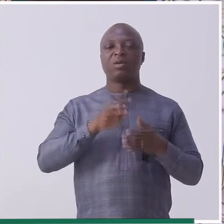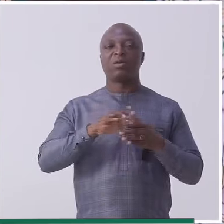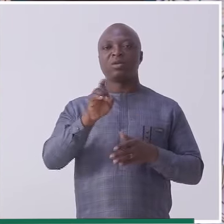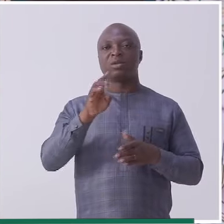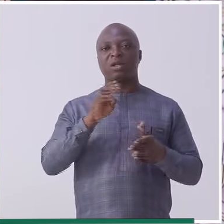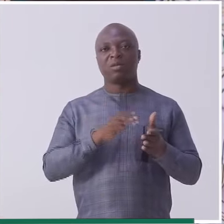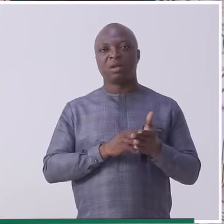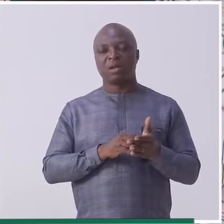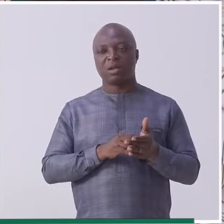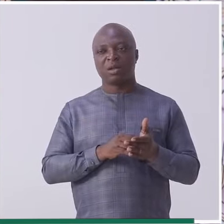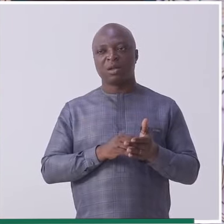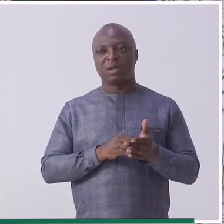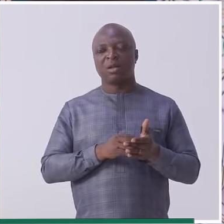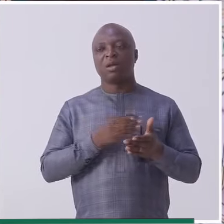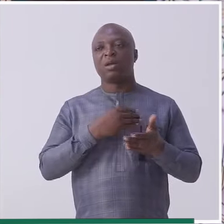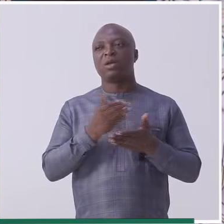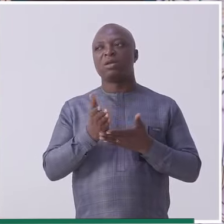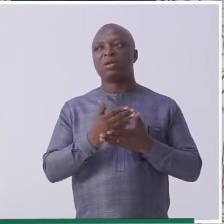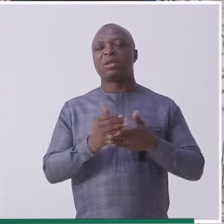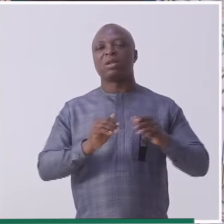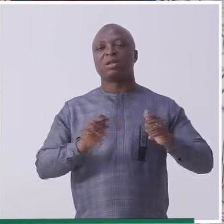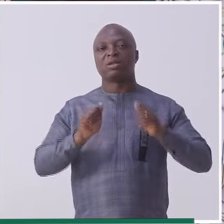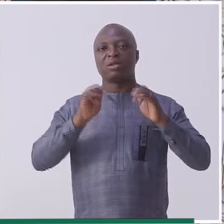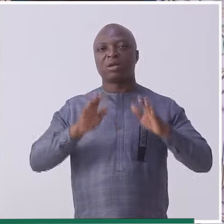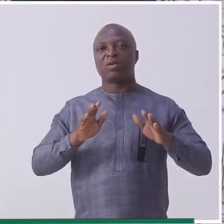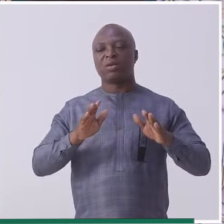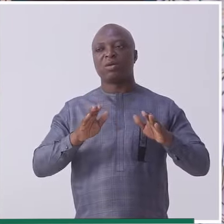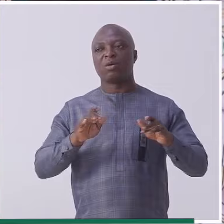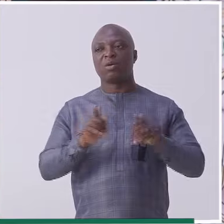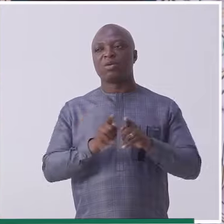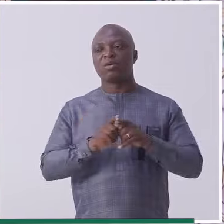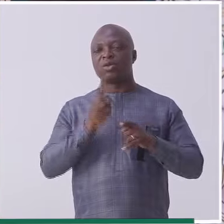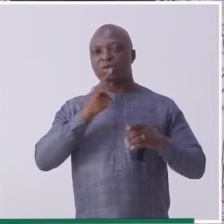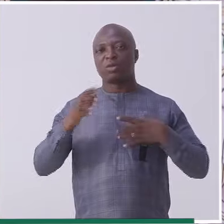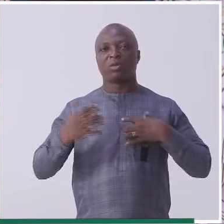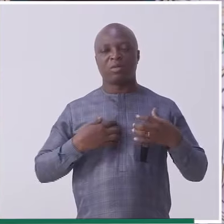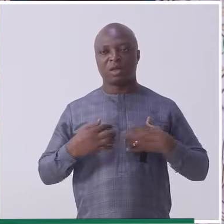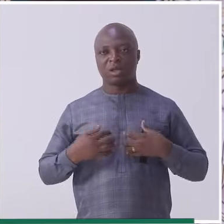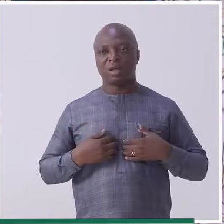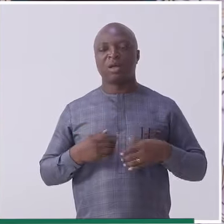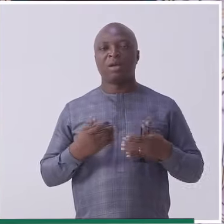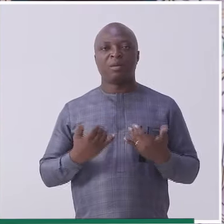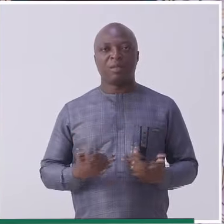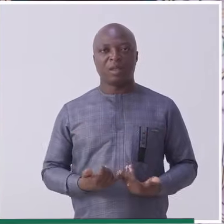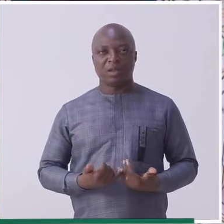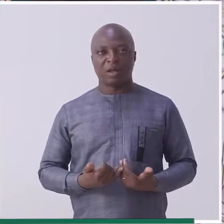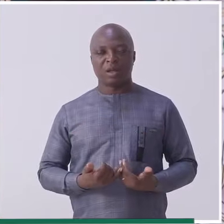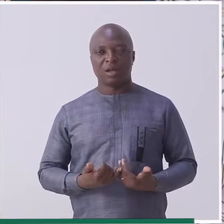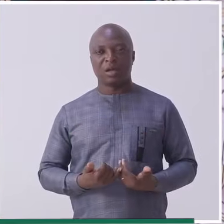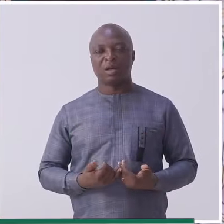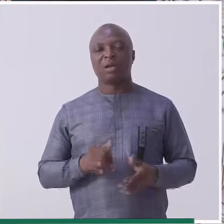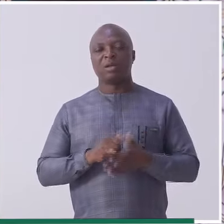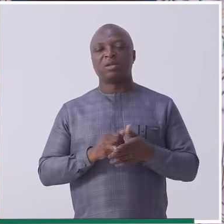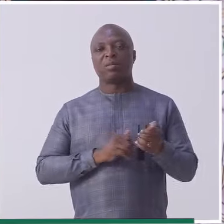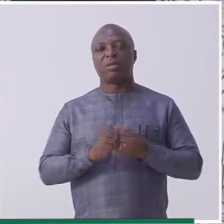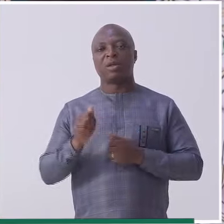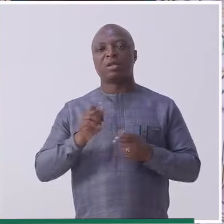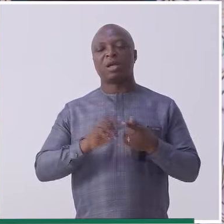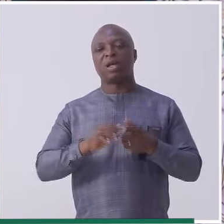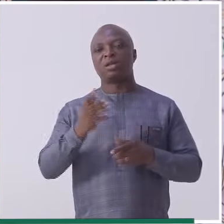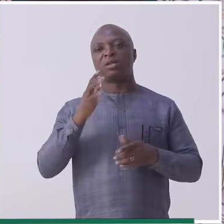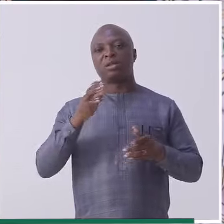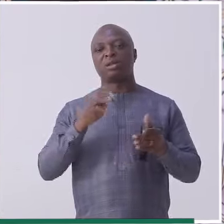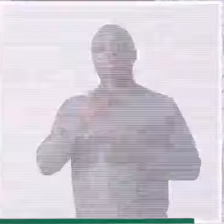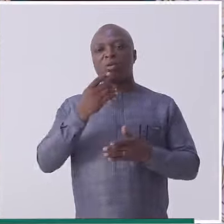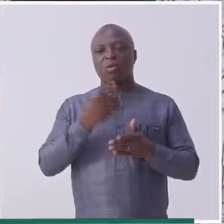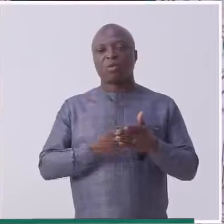000. Et certains acteurs déjà se sont plaints. Maintenant, ça passe à